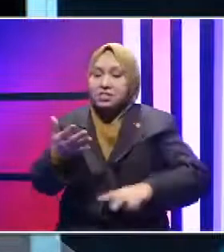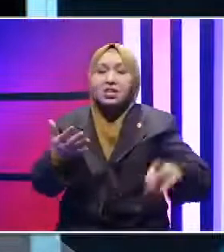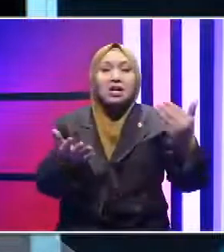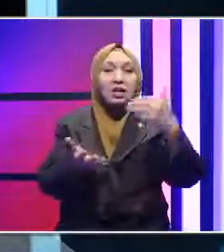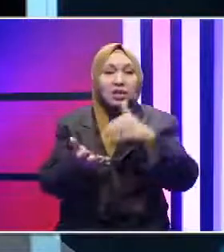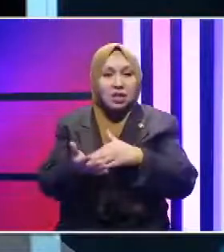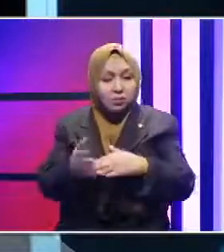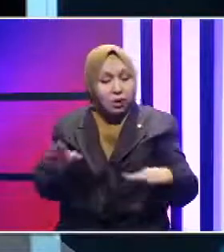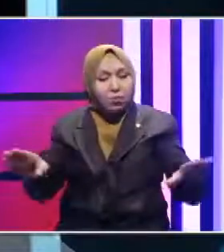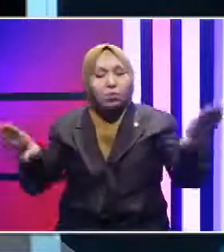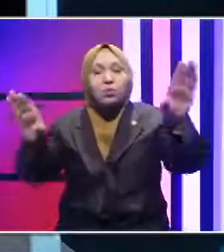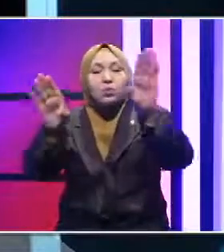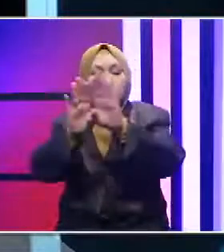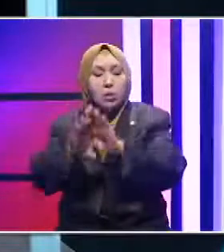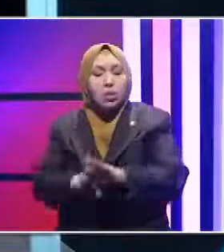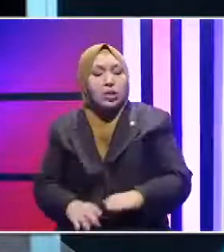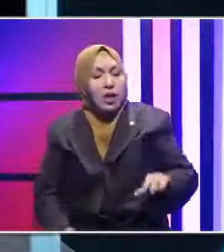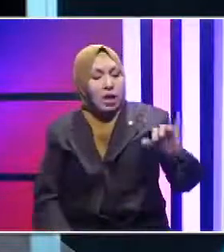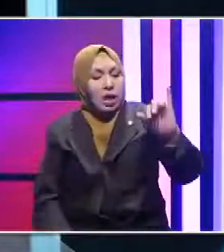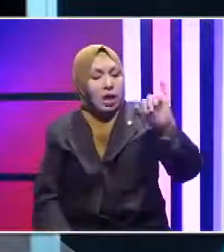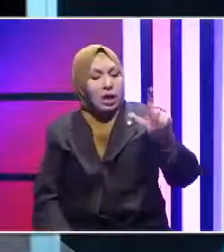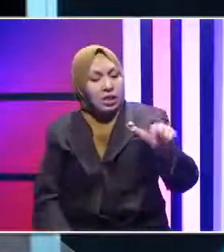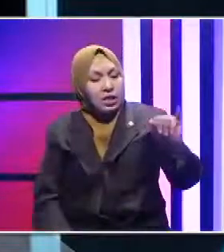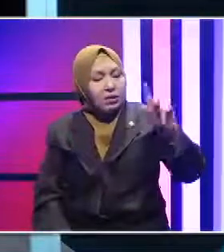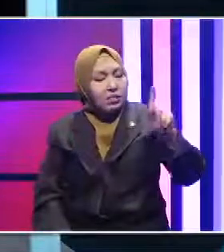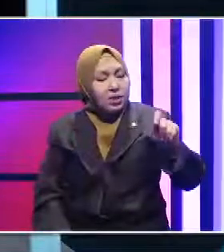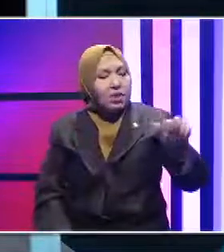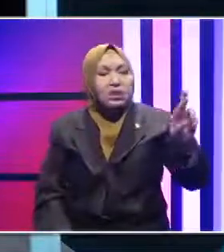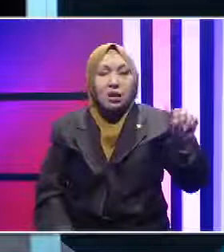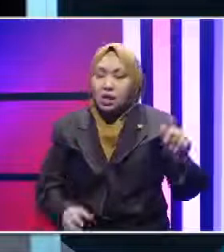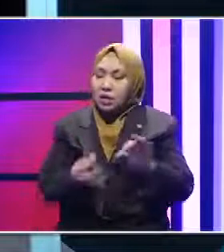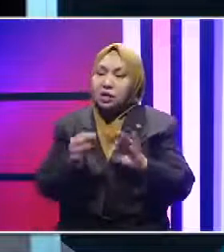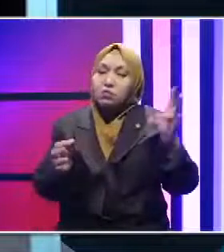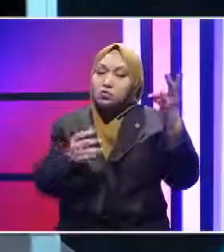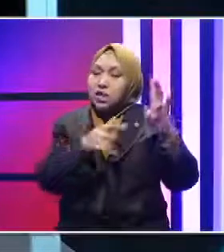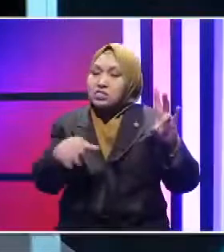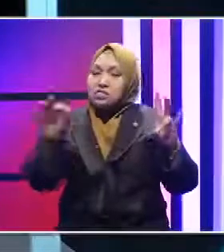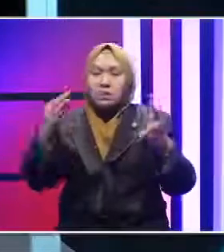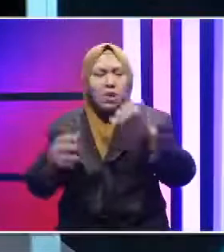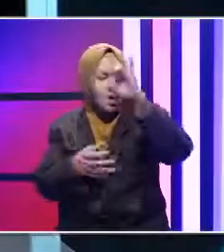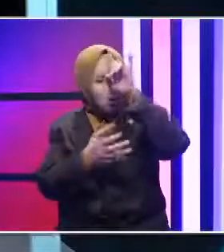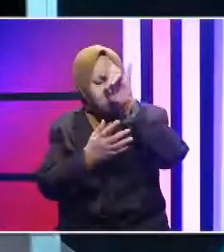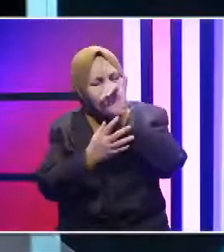menutup surah Al-Infitar ayat 17, 18 dan 19. A'udzubillahi